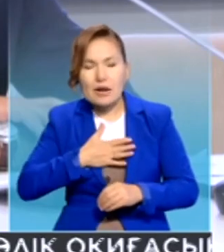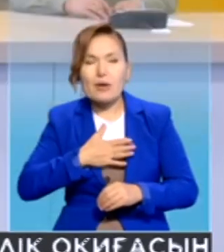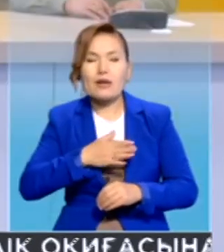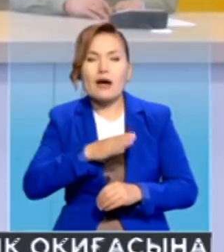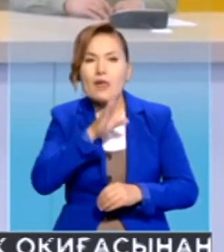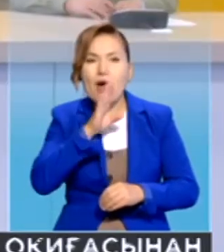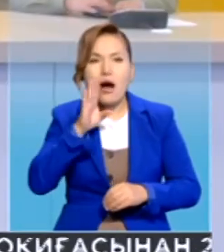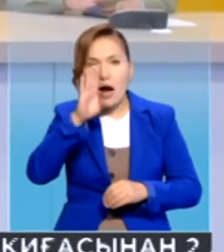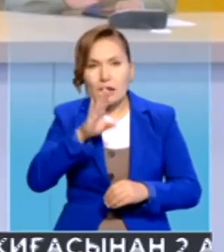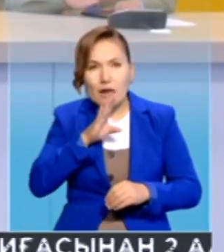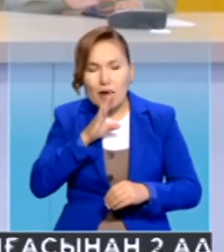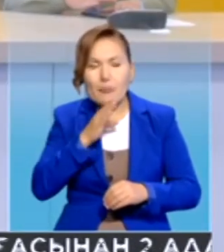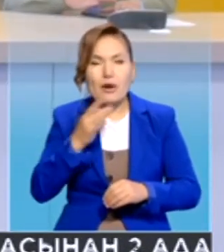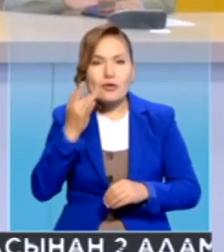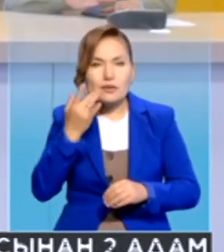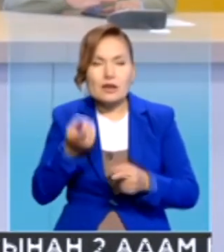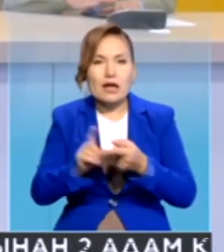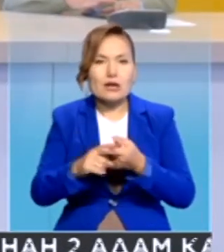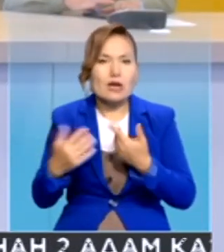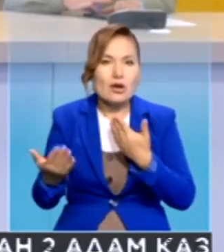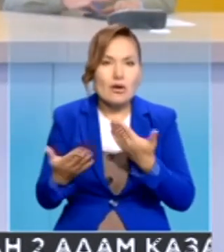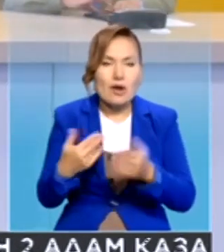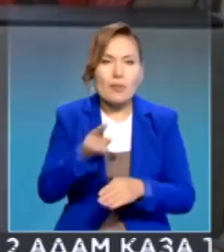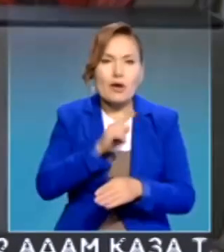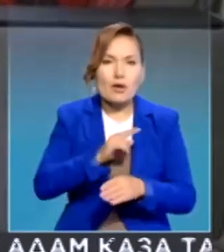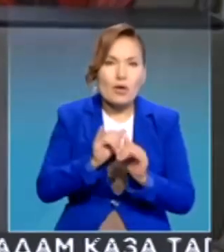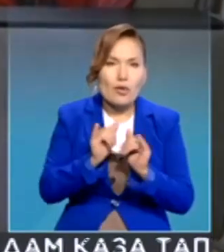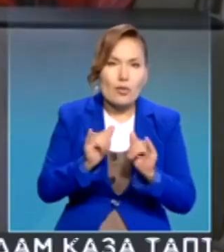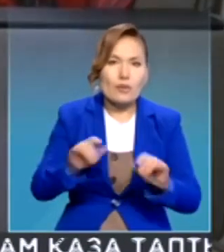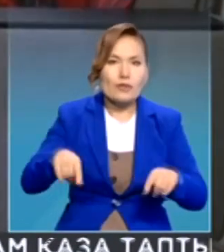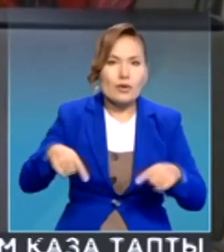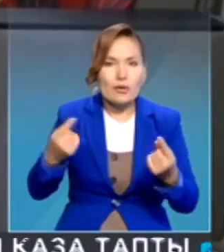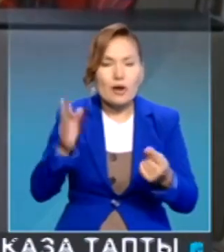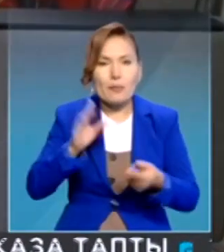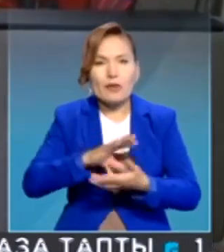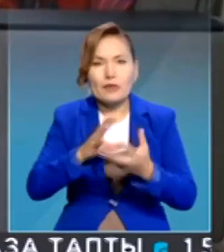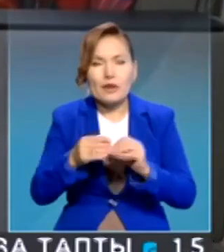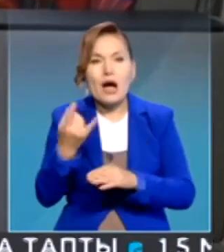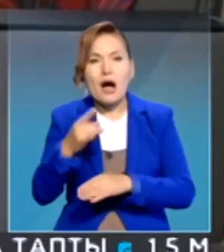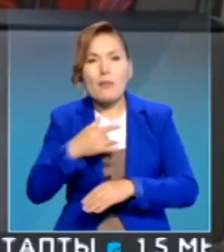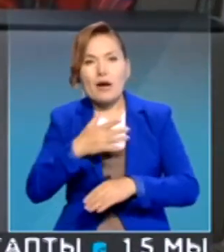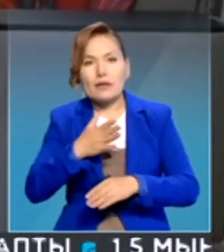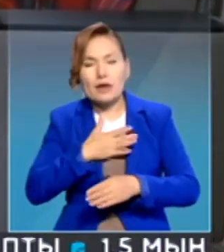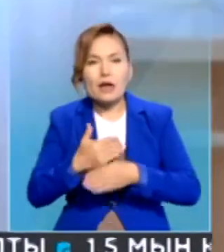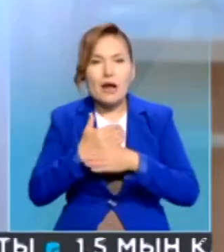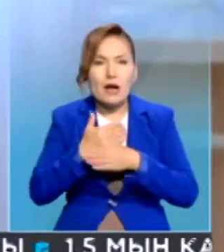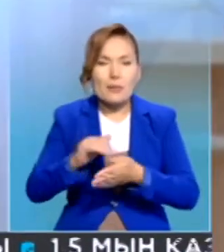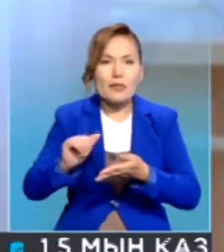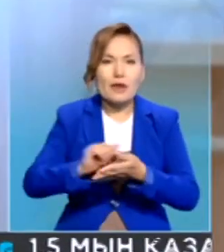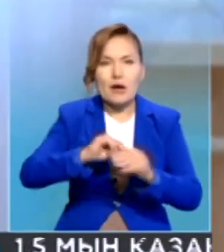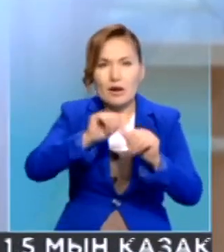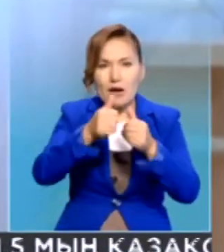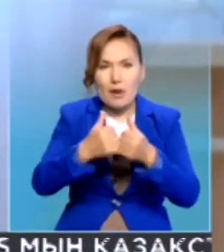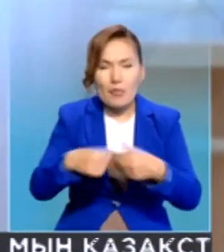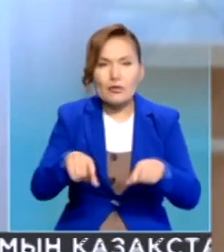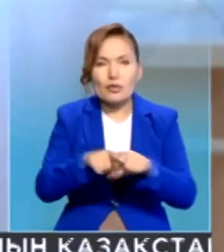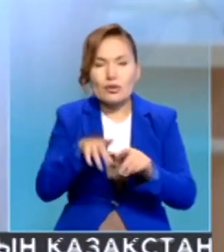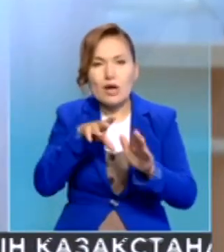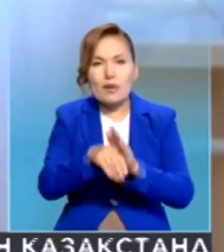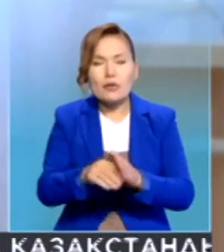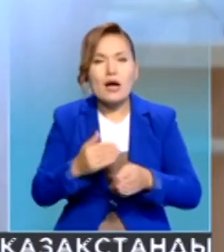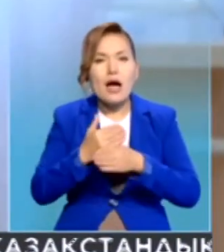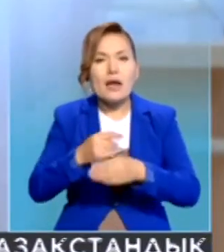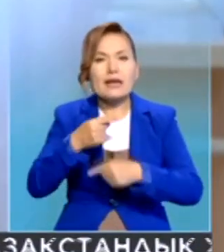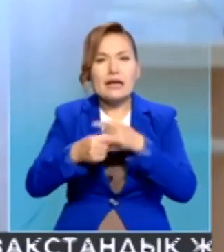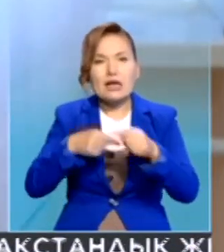tığız baylanısta bulmak. Atana hukukun kalpına keltiruge kömektesu, bala asırap aluğa jardemdesu sındı funkciyalarda kos atkarmak. Kelesi